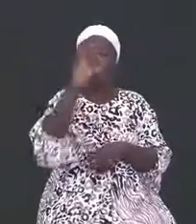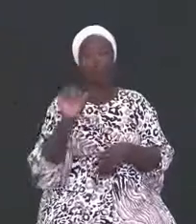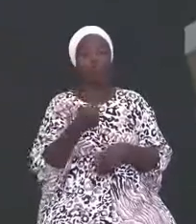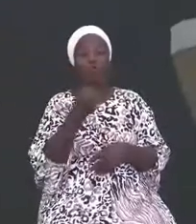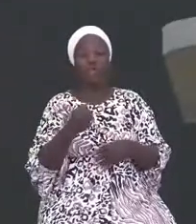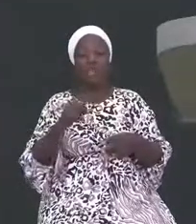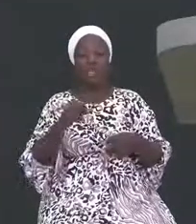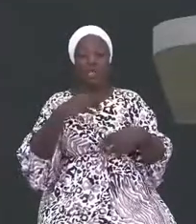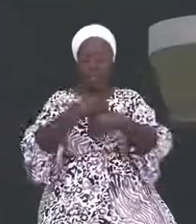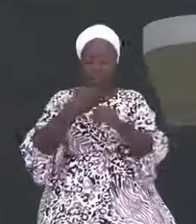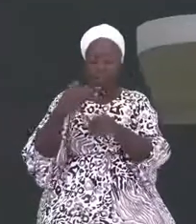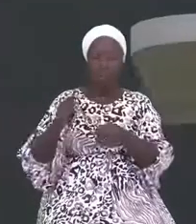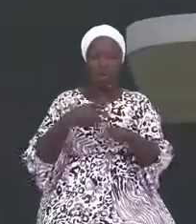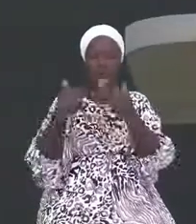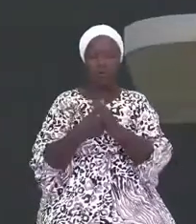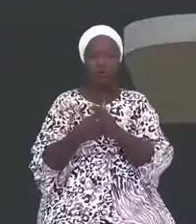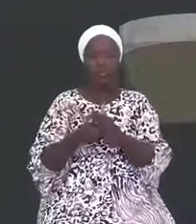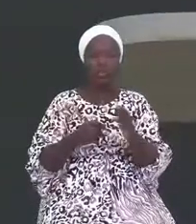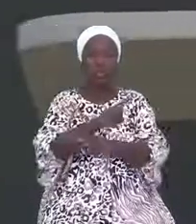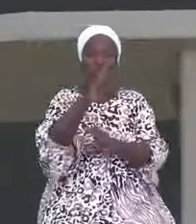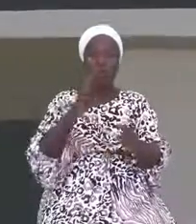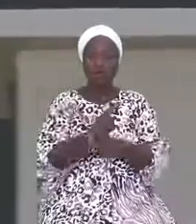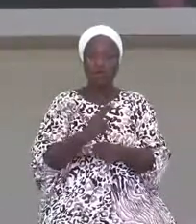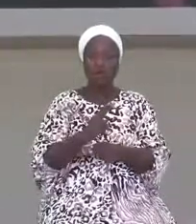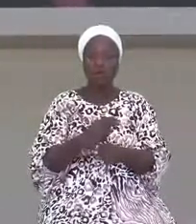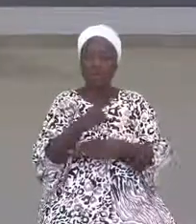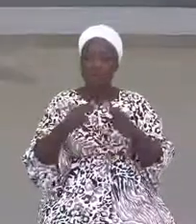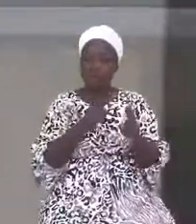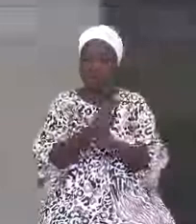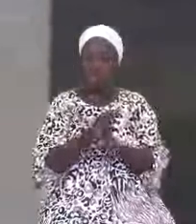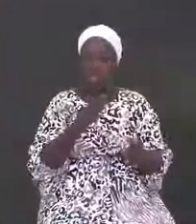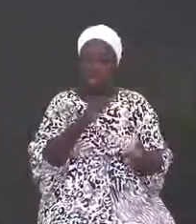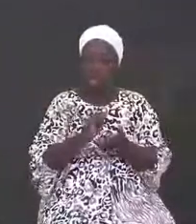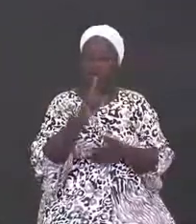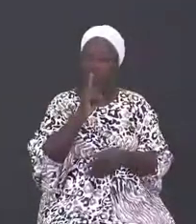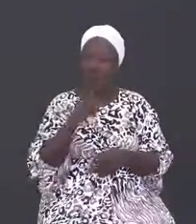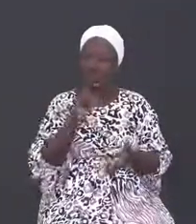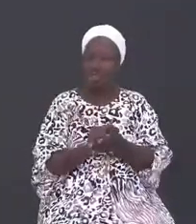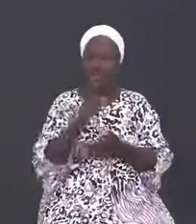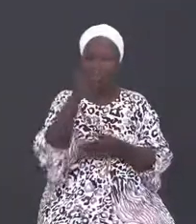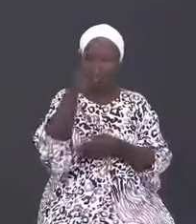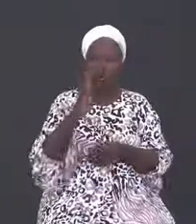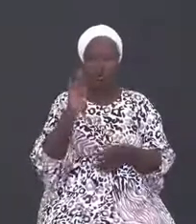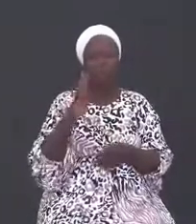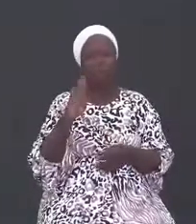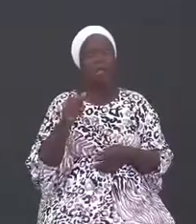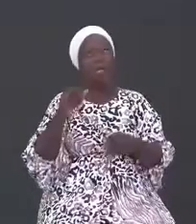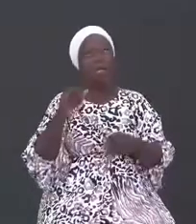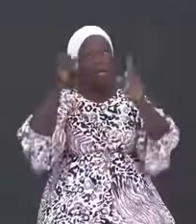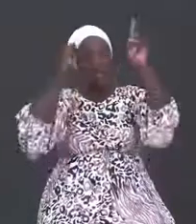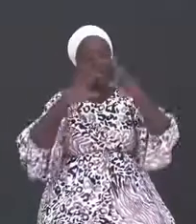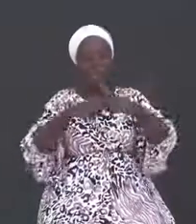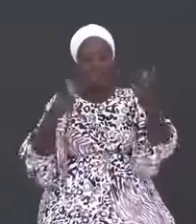de Dieu créant tout l'univers, pas seulement le monde, le fait que Dieu, par sa grande puissance et son